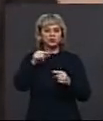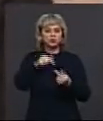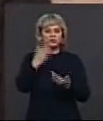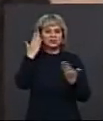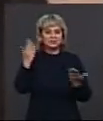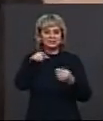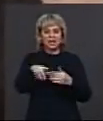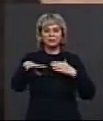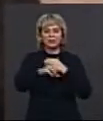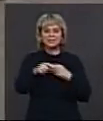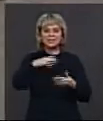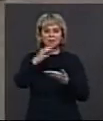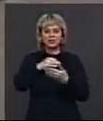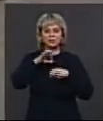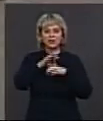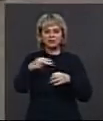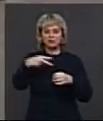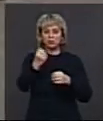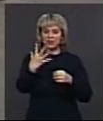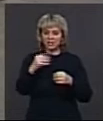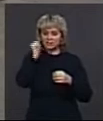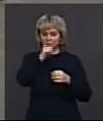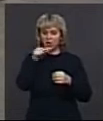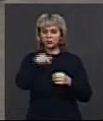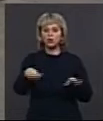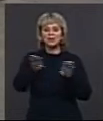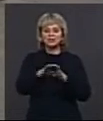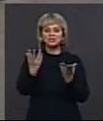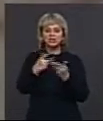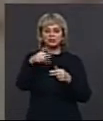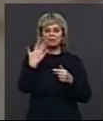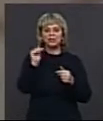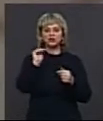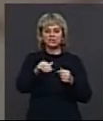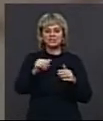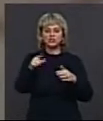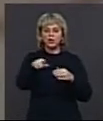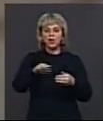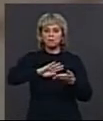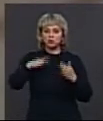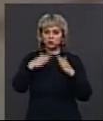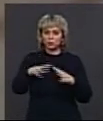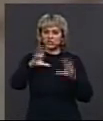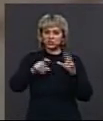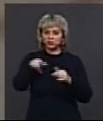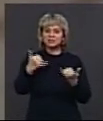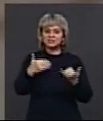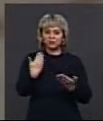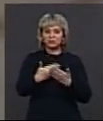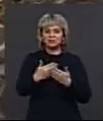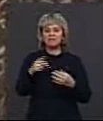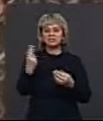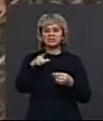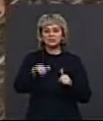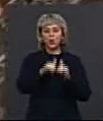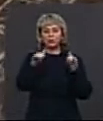не знает. Последний мониторинг проводили в 2015-м. Тогда насчитали 5000 бродячих животных. Сегодня, скорее всего, эта